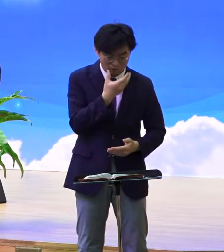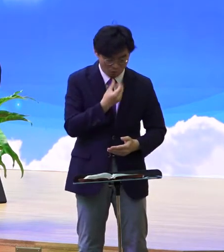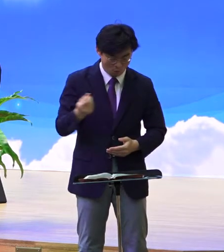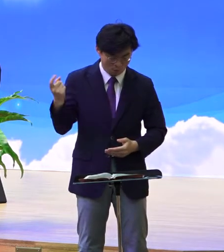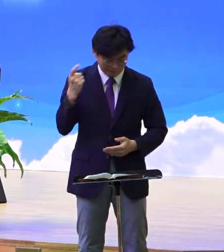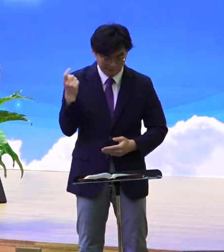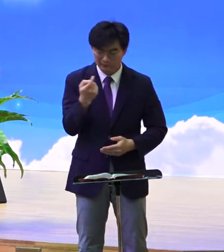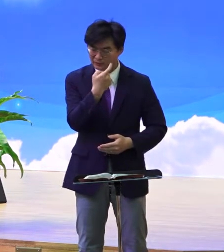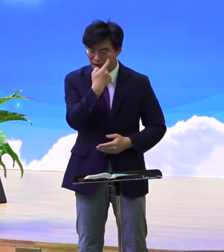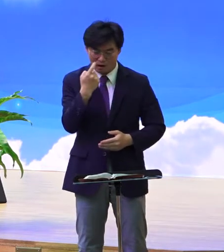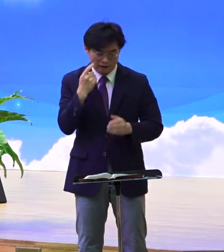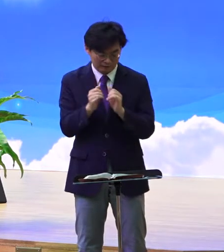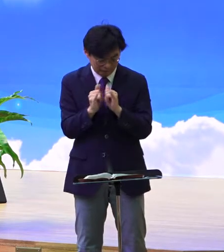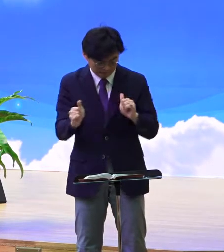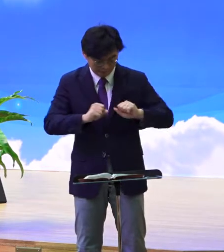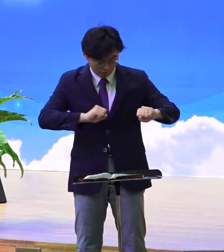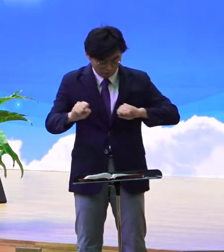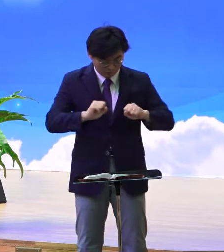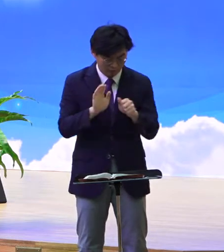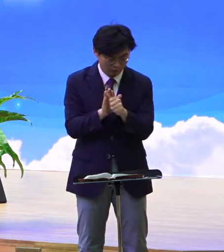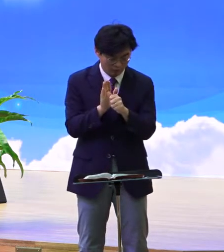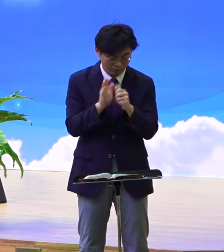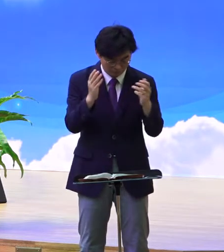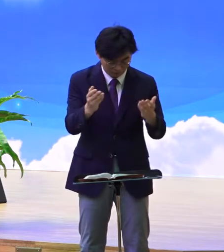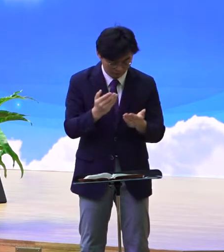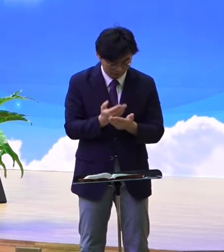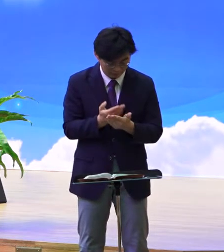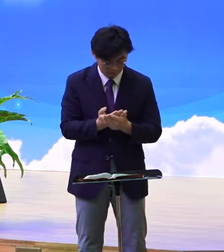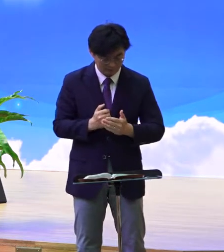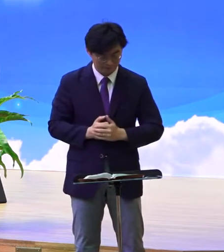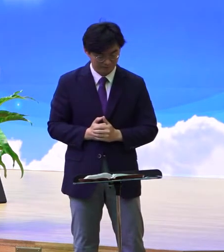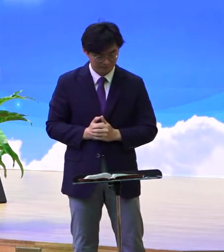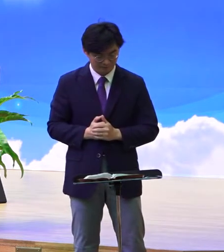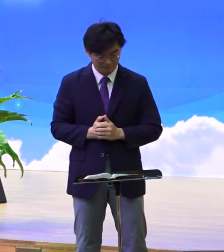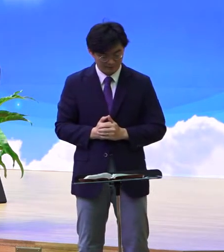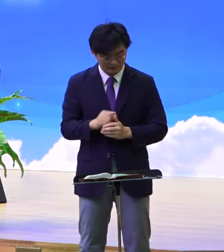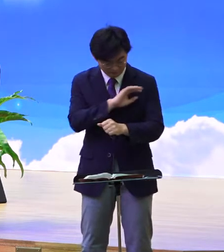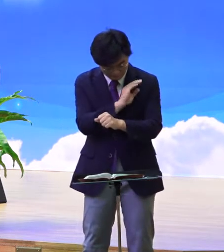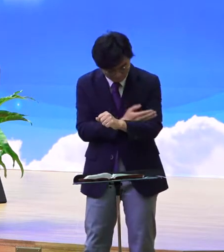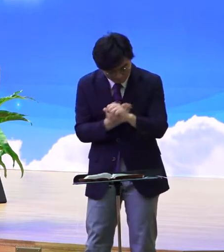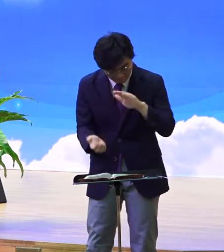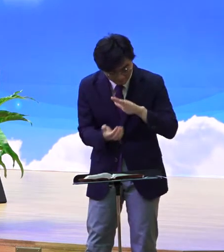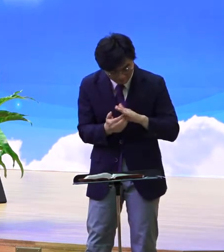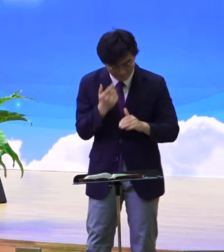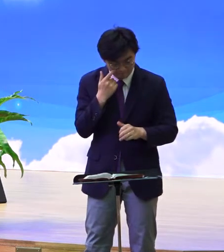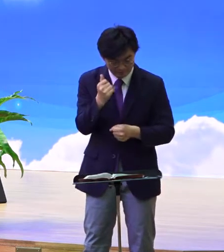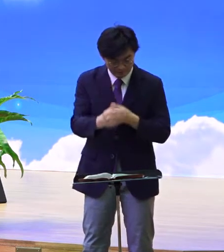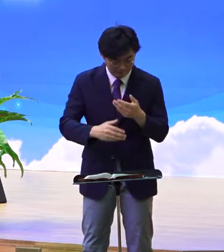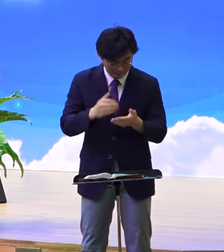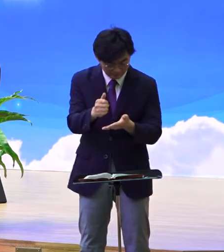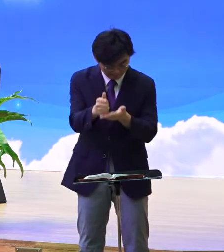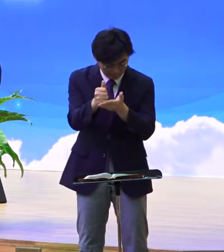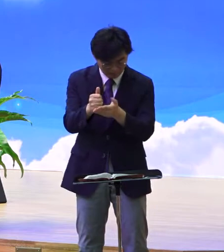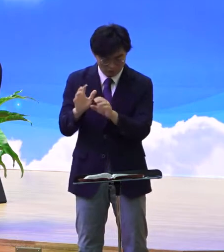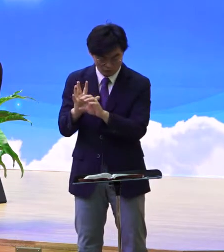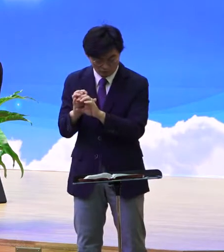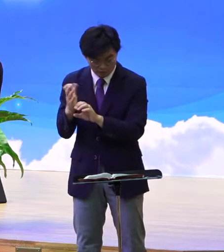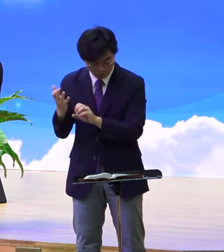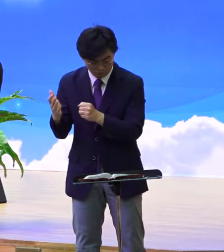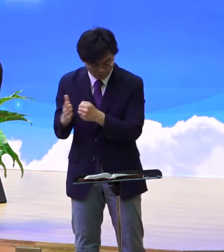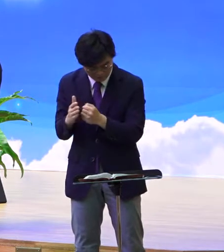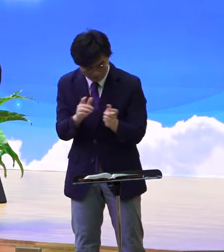하시고 많은 전도의 열매를 쏘하게 하옵소서. 전능하신 하나님, 코로나19로 인하여